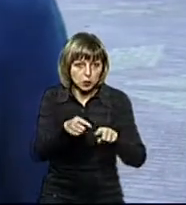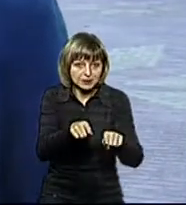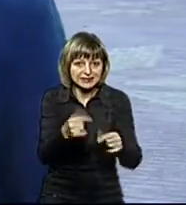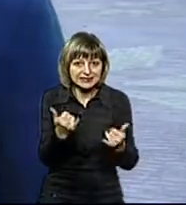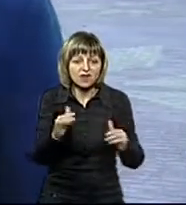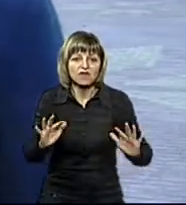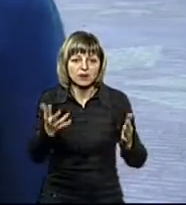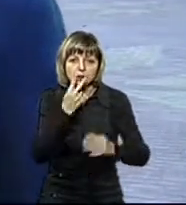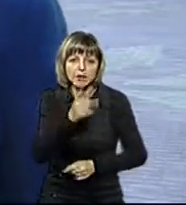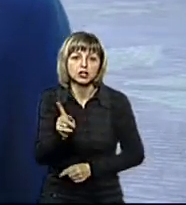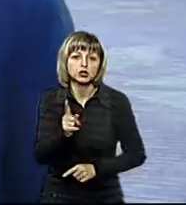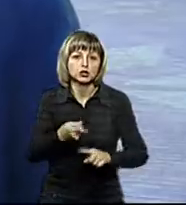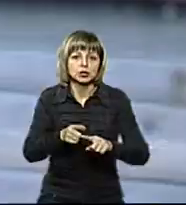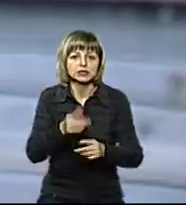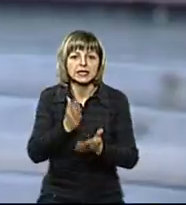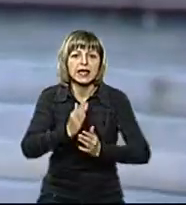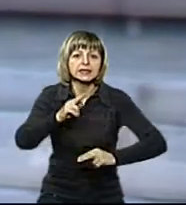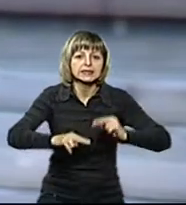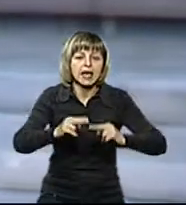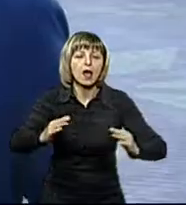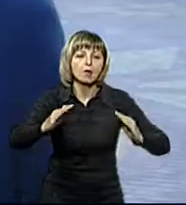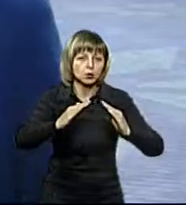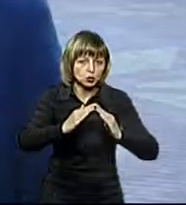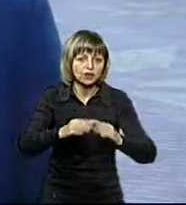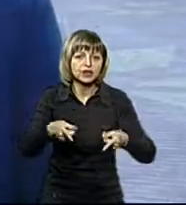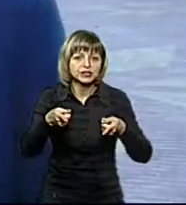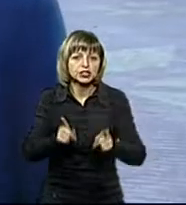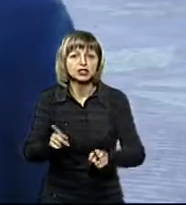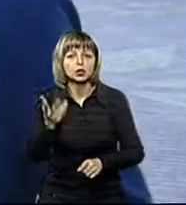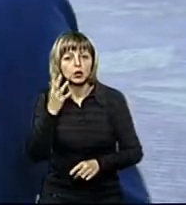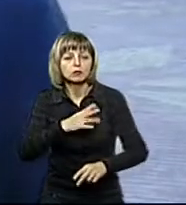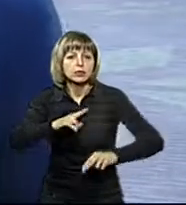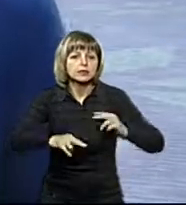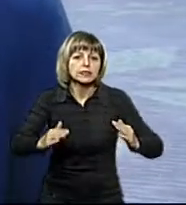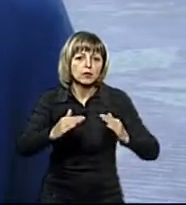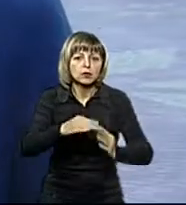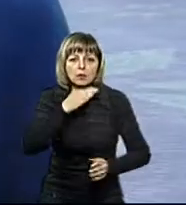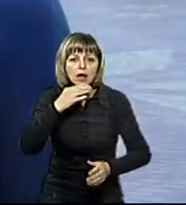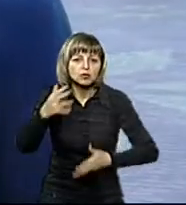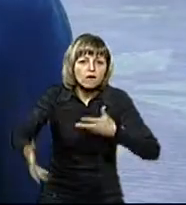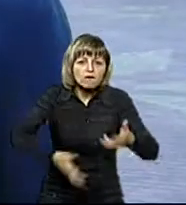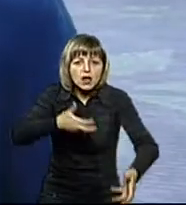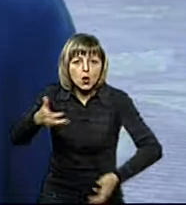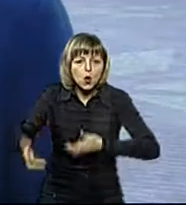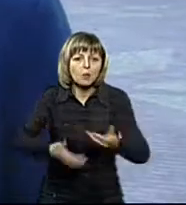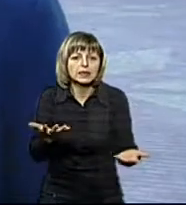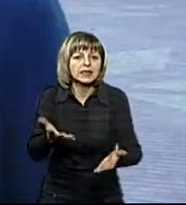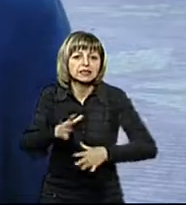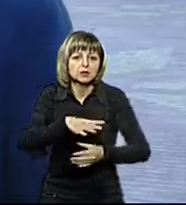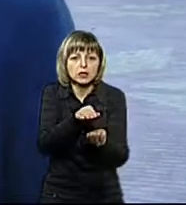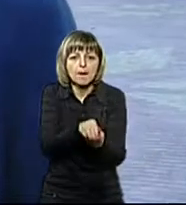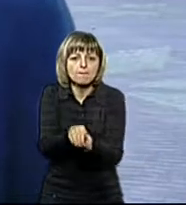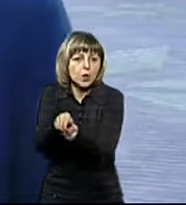там вже ви самі бачили, що це є забудова. Такого, щоб дійсно, що коли там забудова була, що масово там викопували, чи що там якісь були